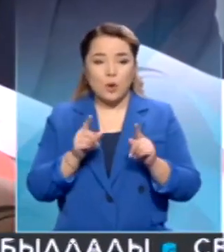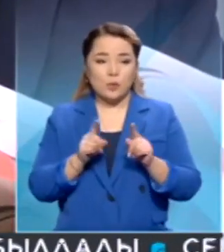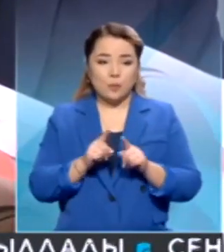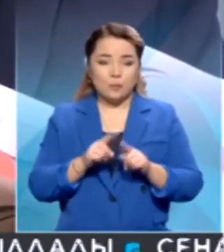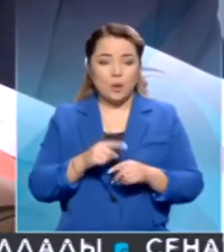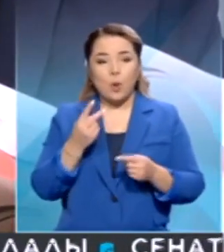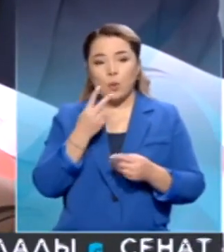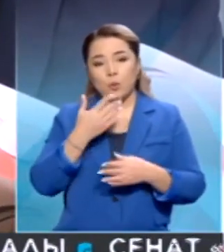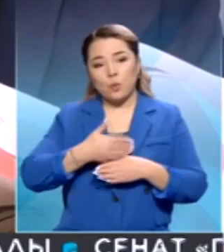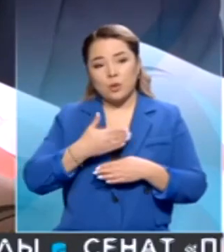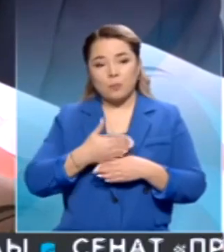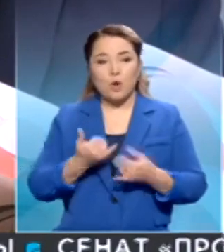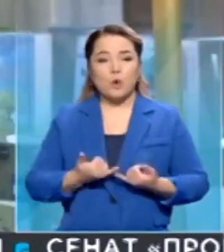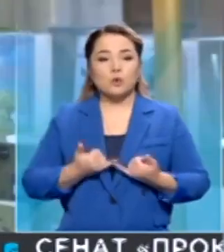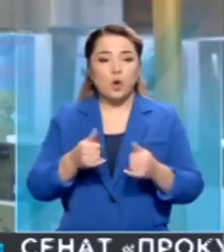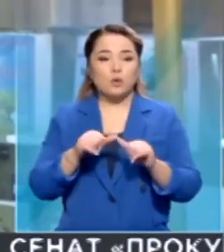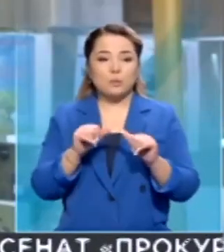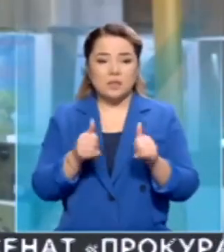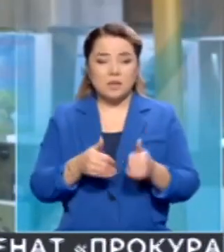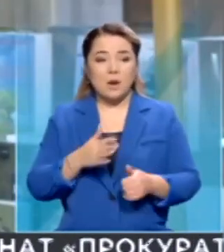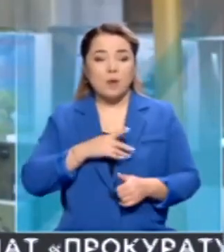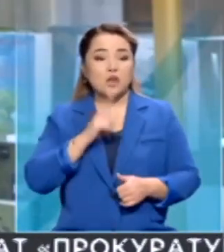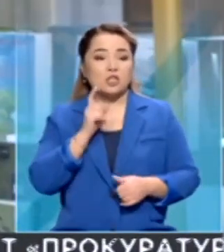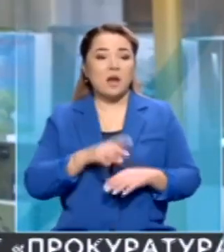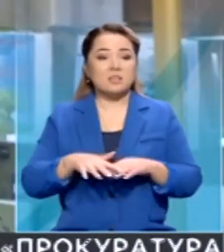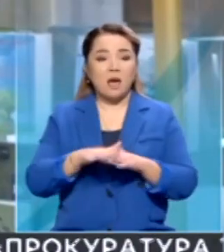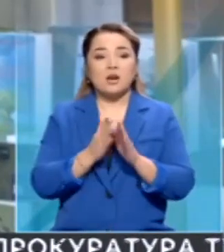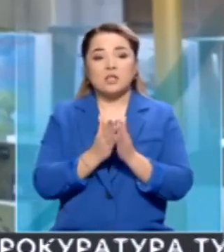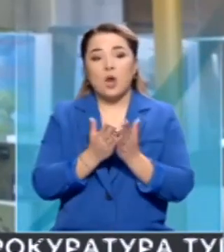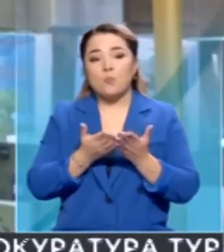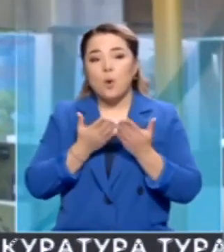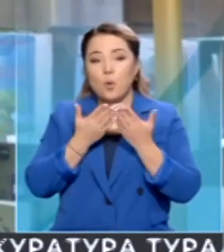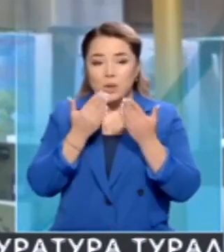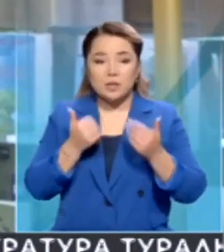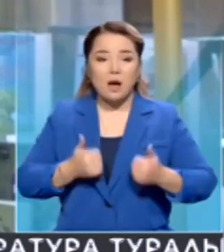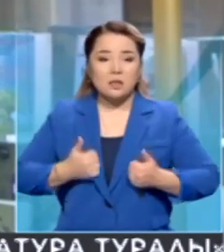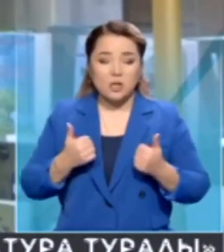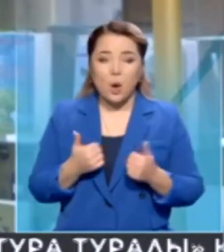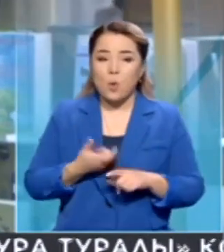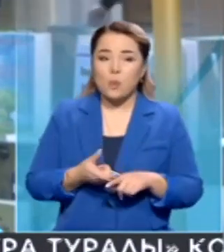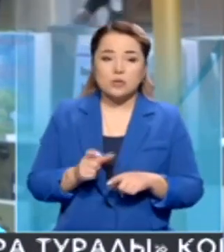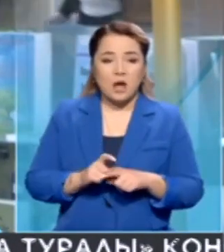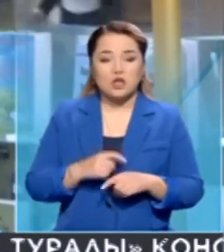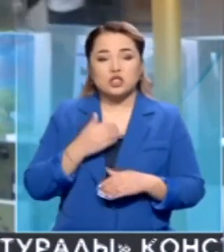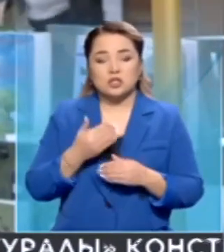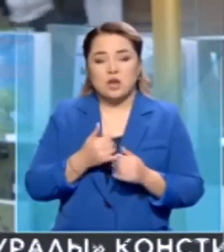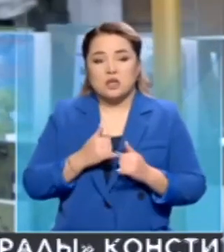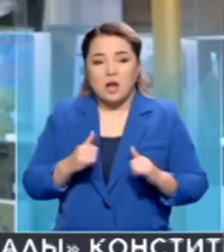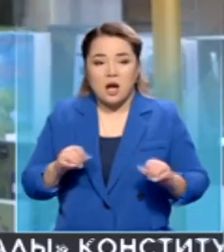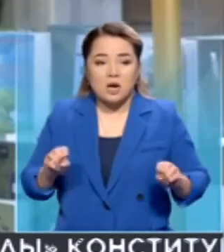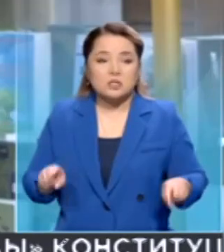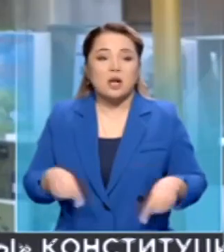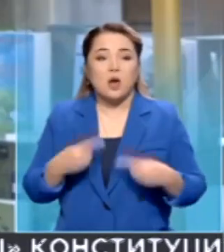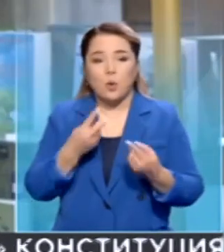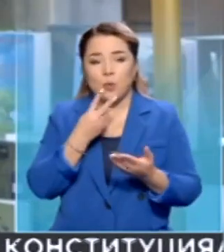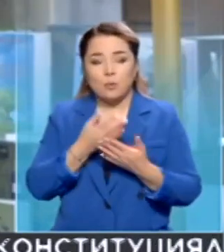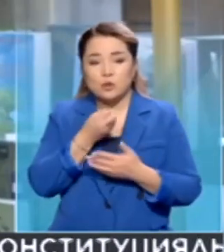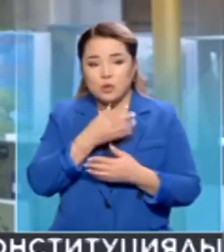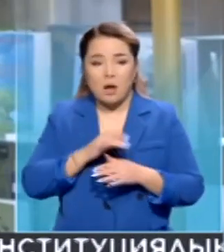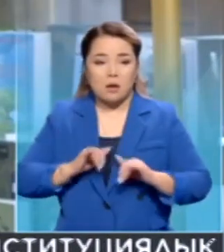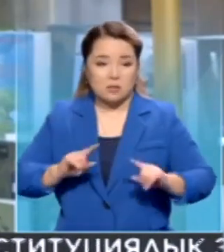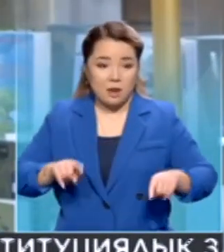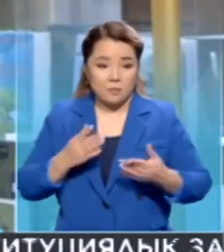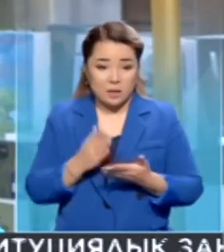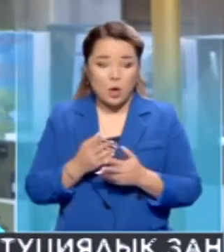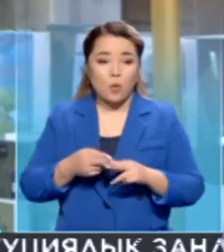ұйымдастырылды. Қазіргі біздің жастардың кітап оқуға деген ынтасы өте жақсы артып келеді, оны мойындауымыз керек.